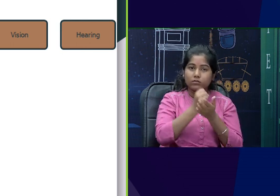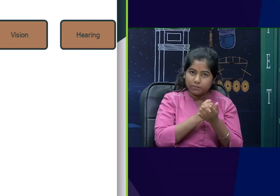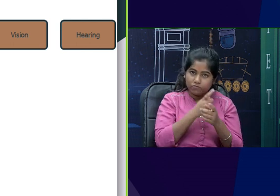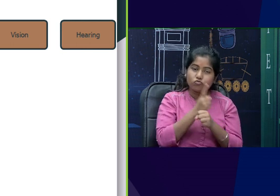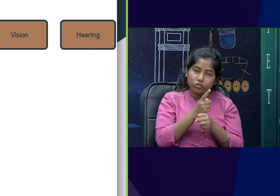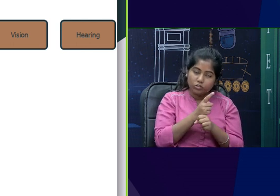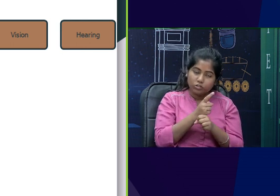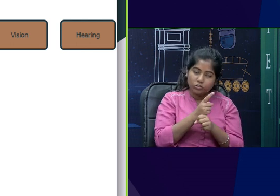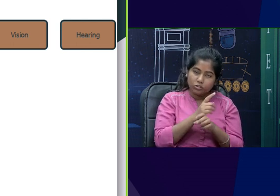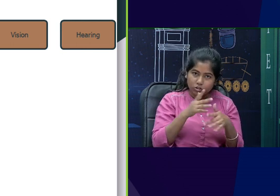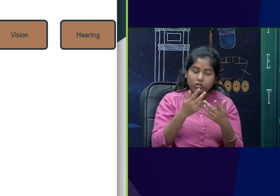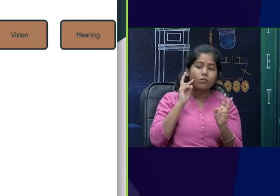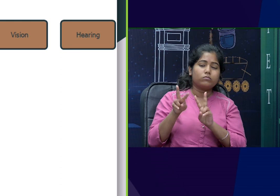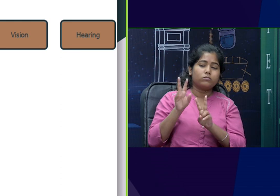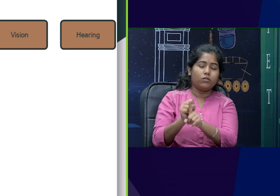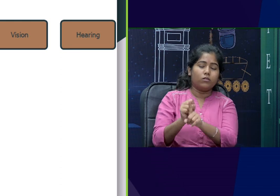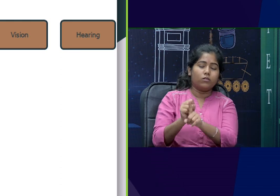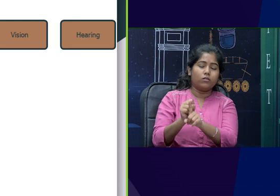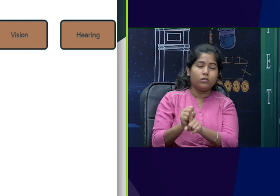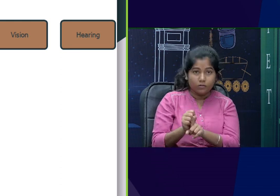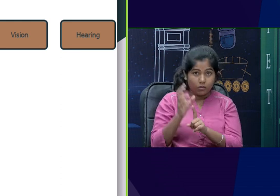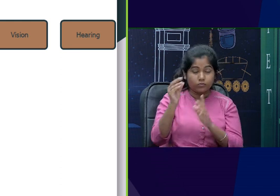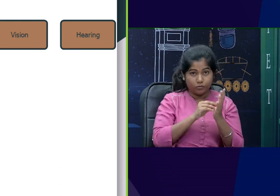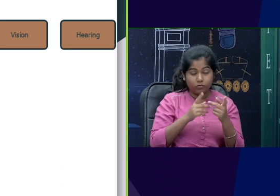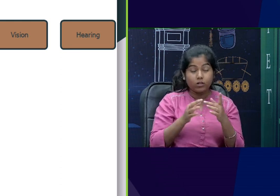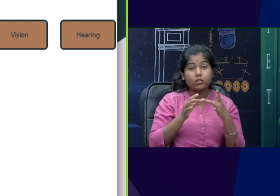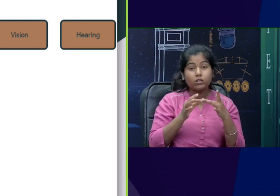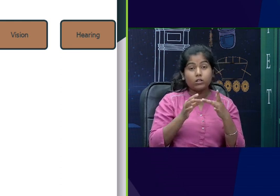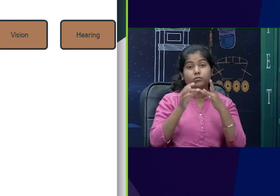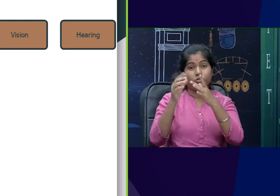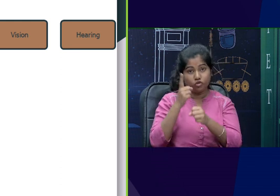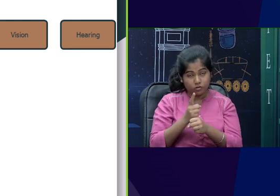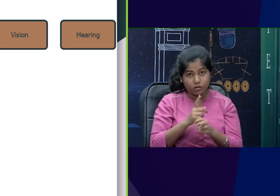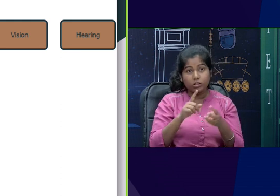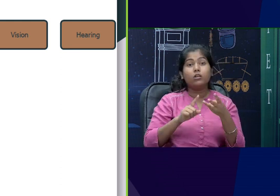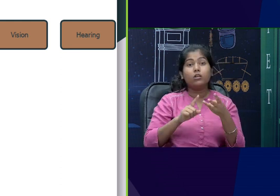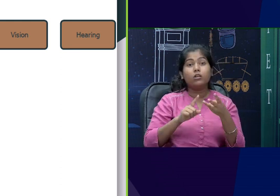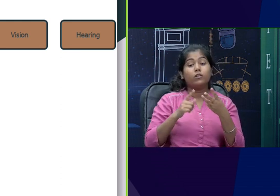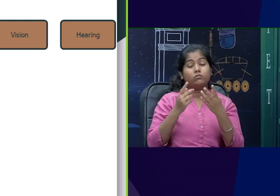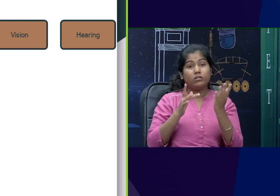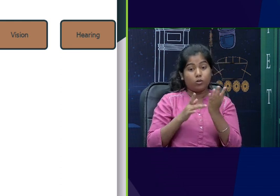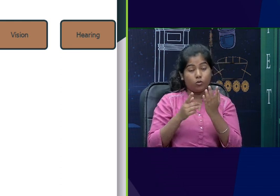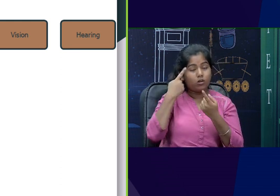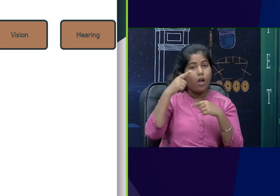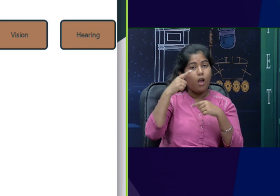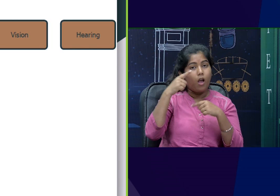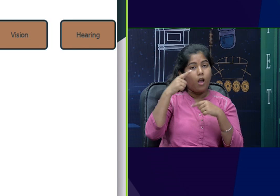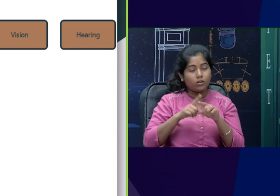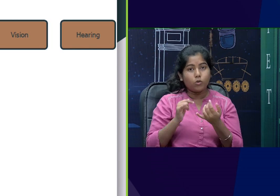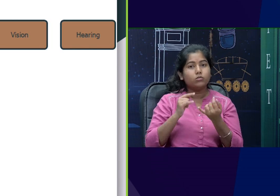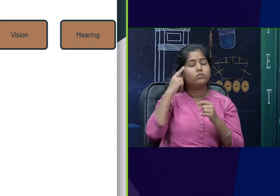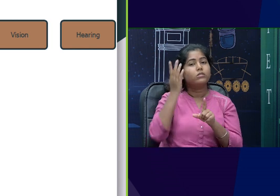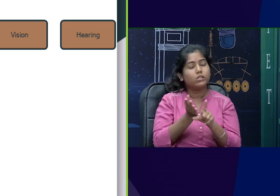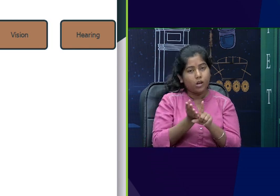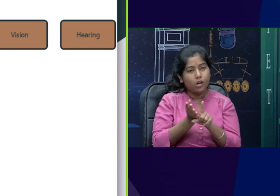को कैच करेगा, फिर स्पेशल एजुकेटर हो गया, असिस्टिव टेक्नोलॉजी एक्सपर्ट हो गया, देन साइकोलॉजिस्ट हो गया,